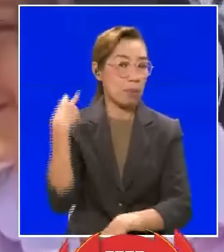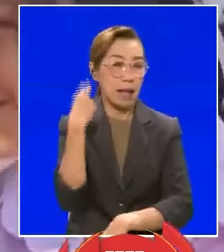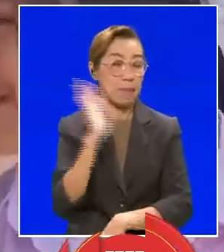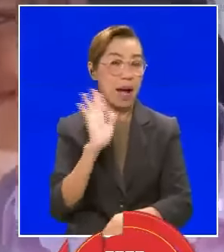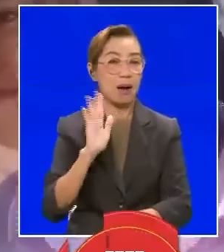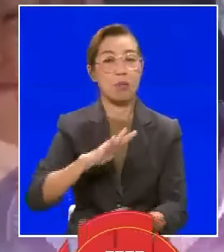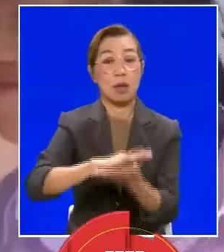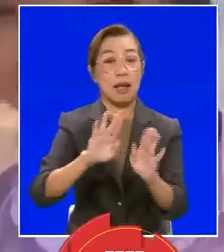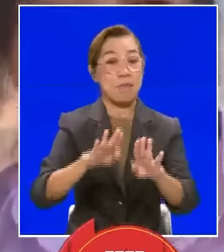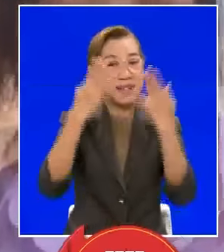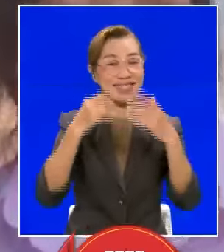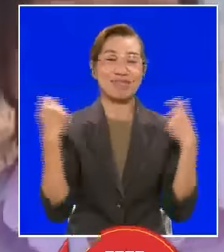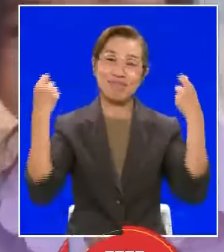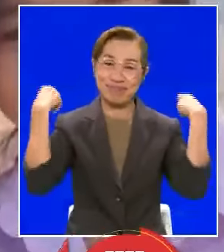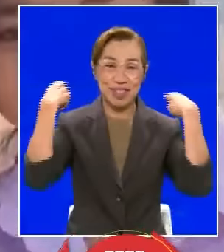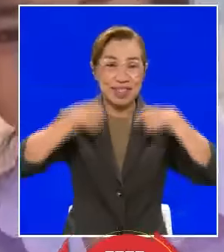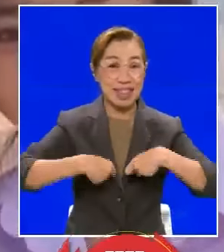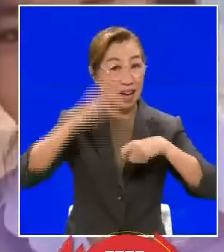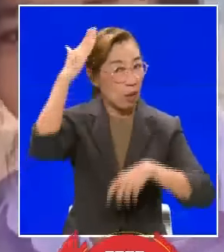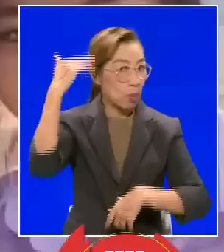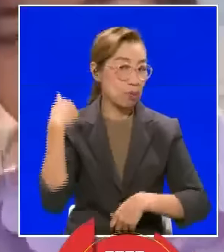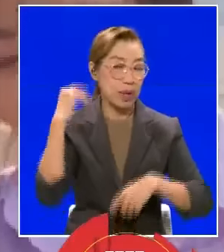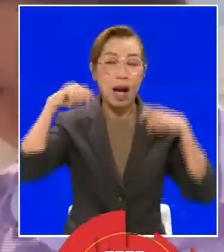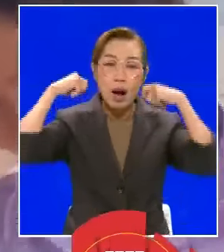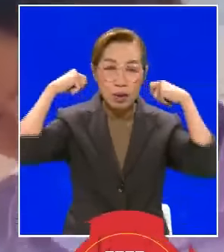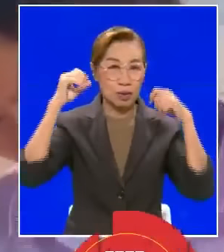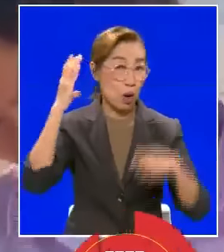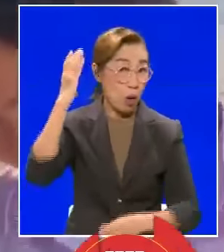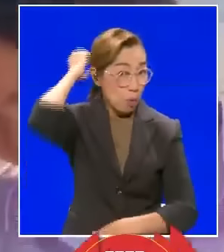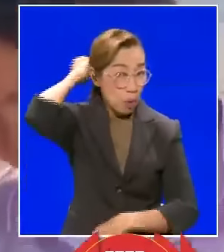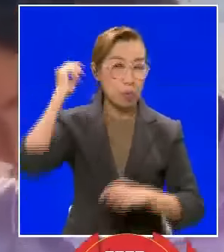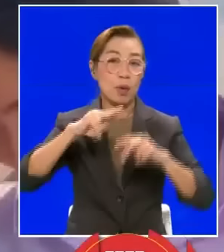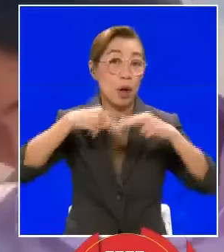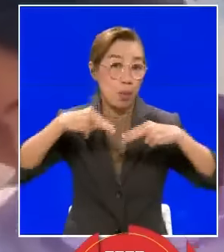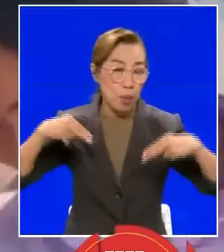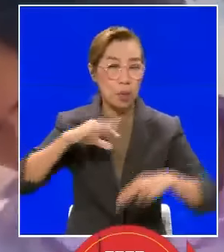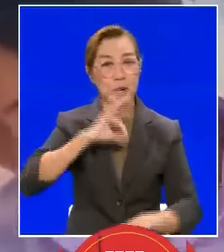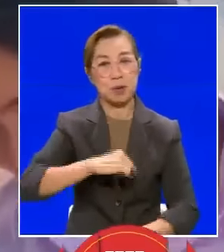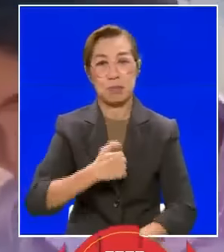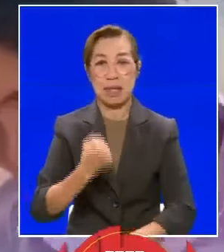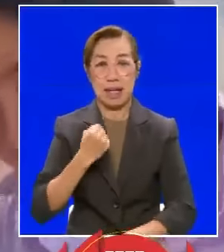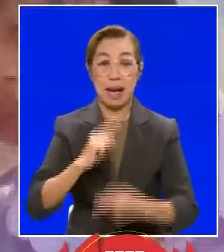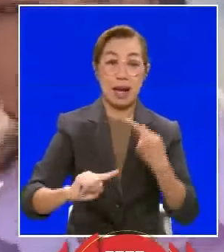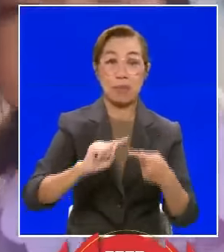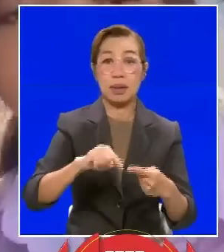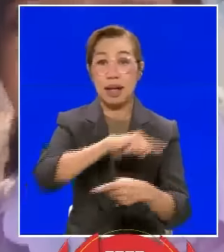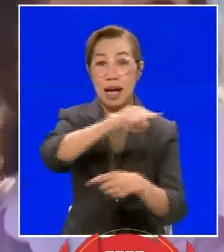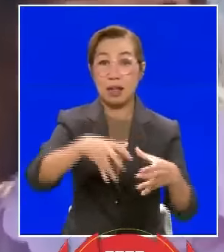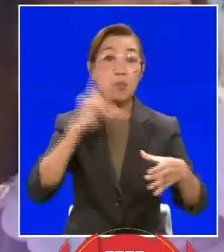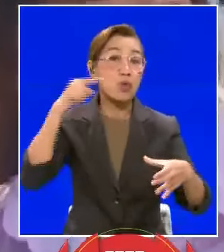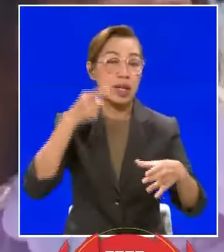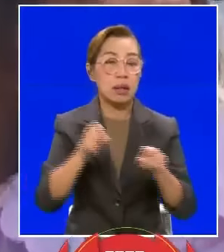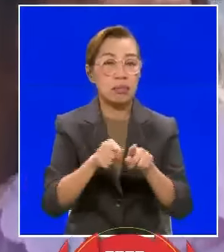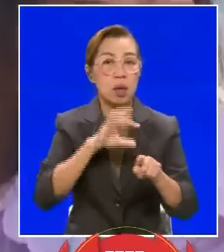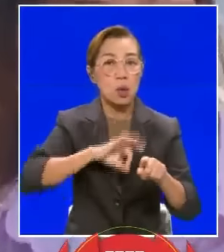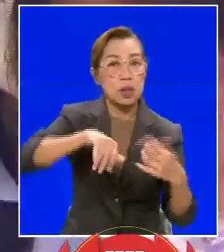อนุญาตแต่งแบบนี้เลยแล้วก็รู้สึกว่ามีความมั่นใจมากขึ้นเวลาอยู่กับเพื่อนๆนักเรียนหญิงก็ยิ่งมีความกลมกลืนมากขึ้นด้วยค่ะ